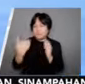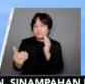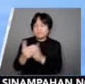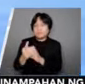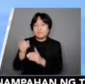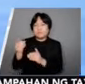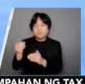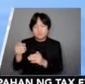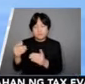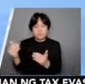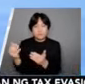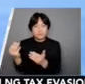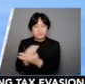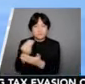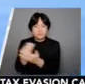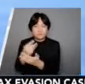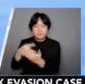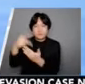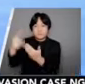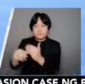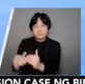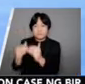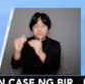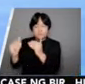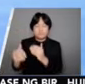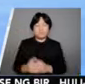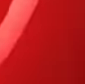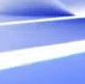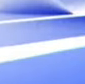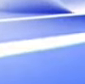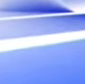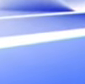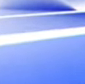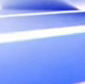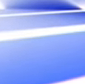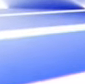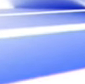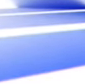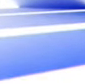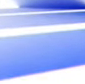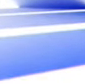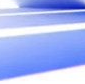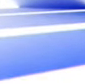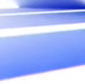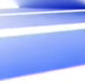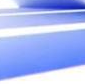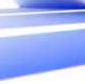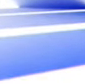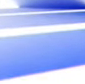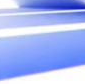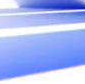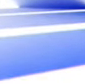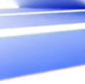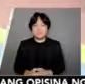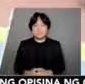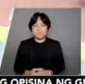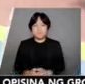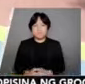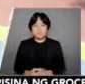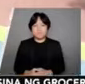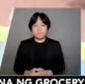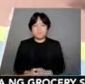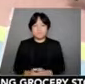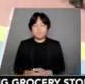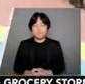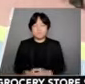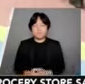sa sitwasyon doon sa ulat On the Spot ni marisol Abdul rahman marisol Raffy kasing init